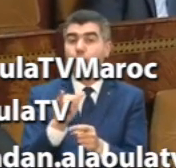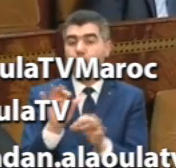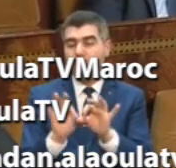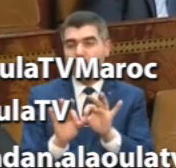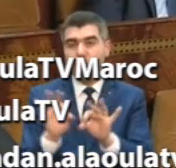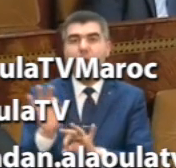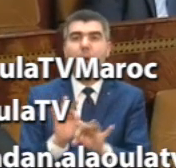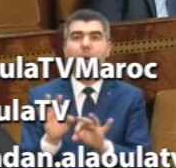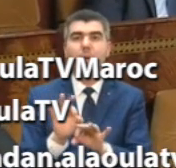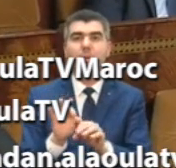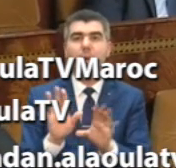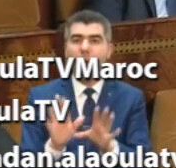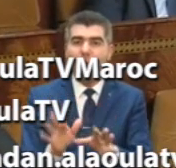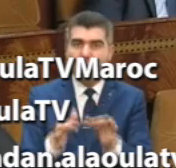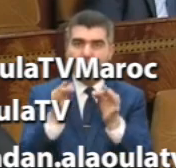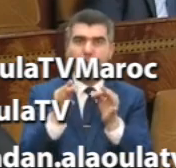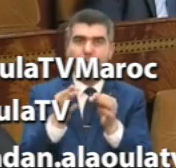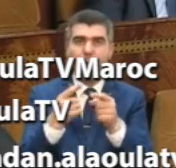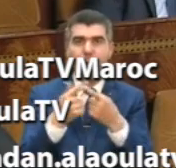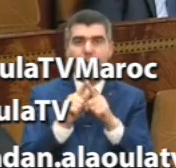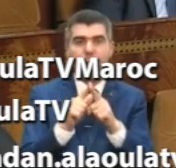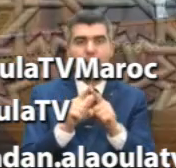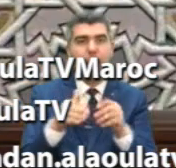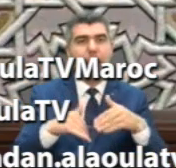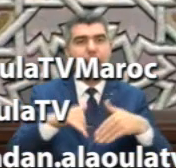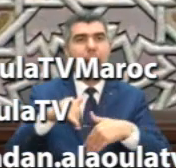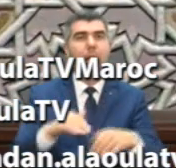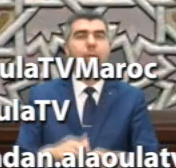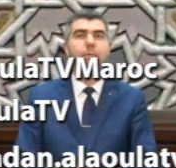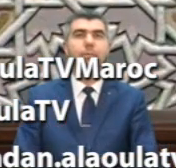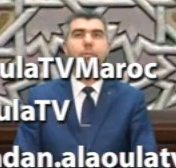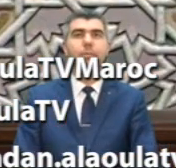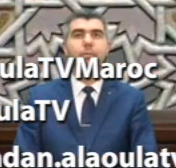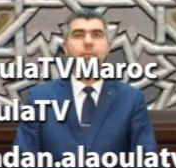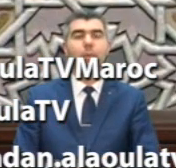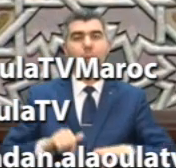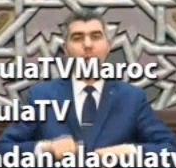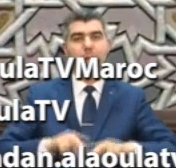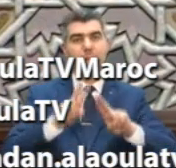الإجراءات المتخذة في السلامة الطرقية. شكرا. السيد كاتب الدولة.